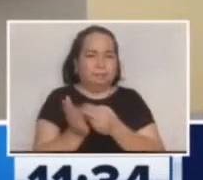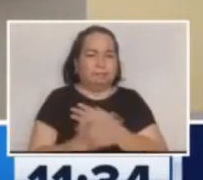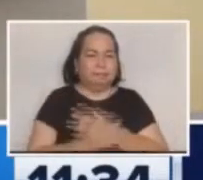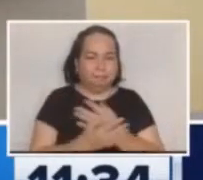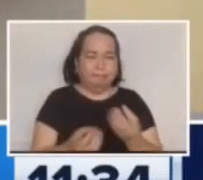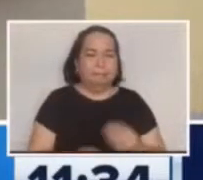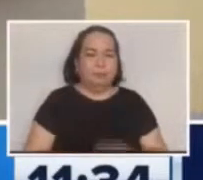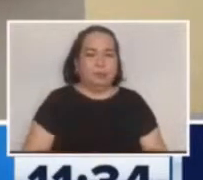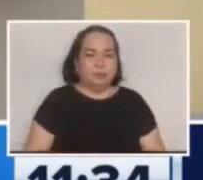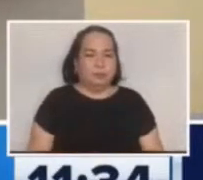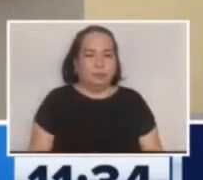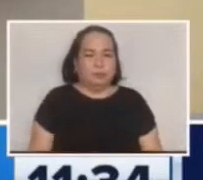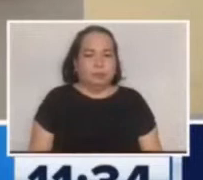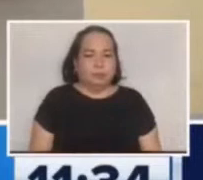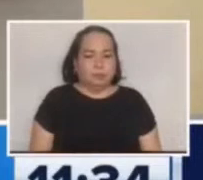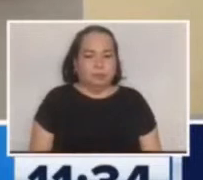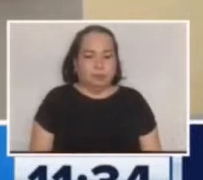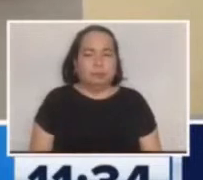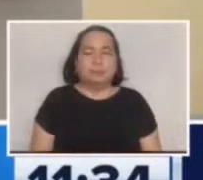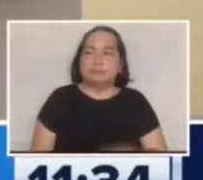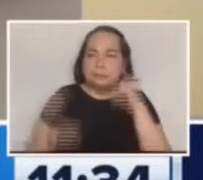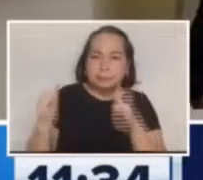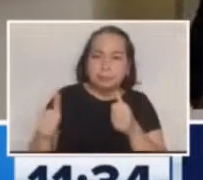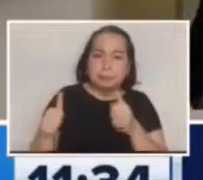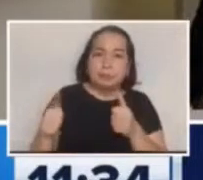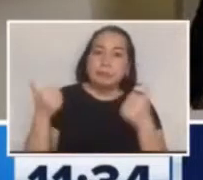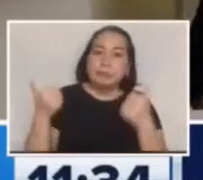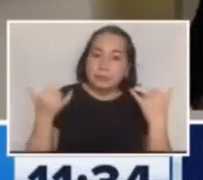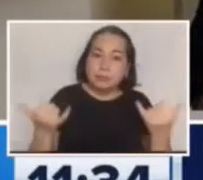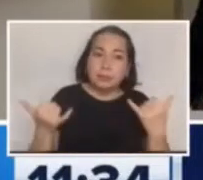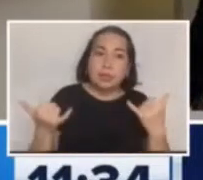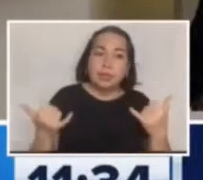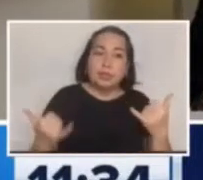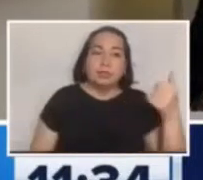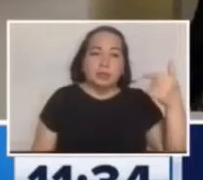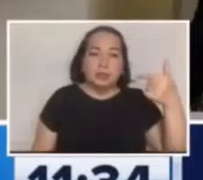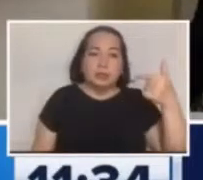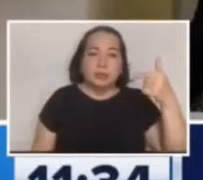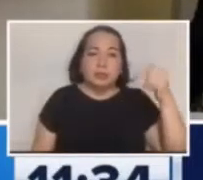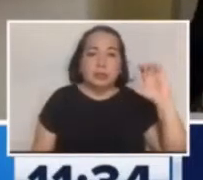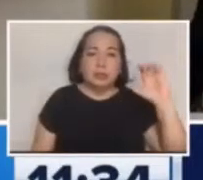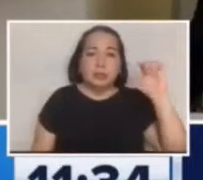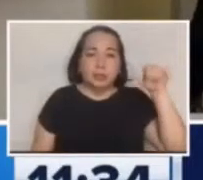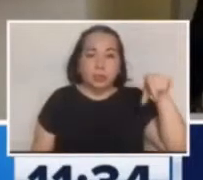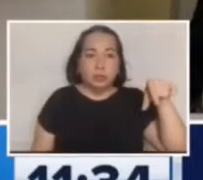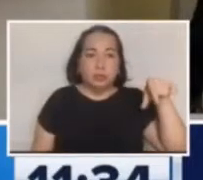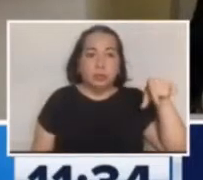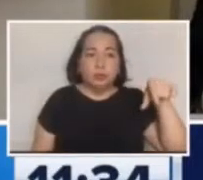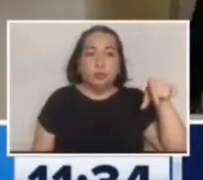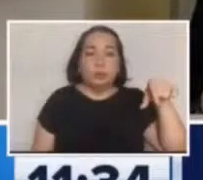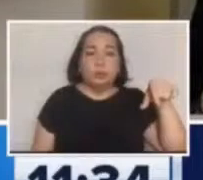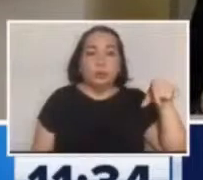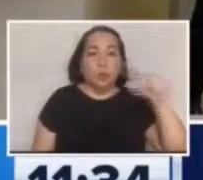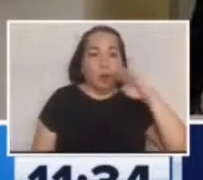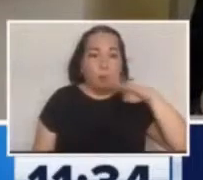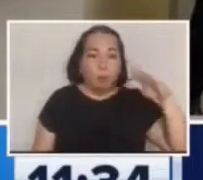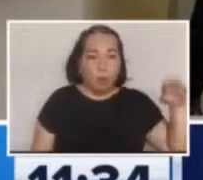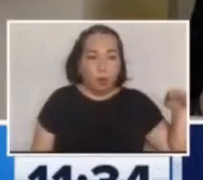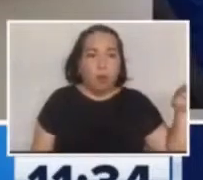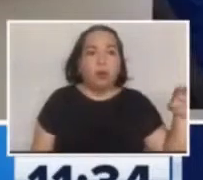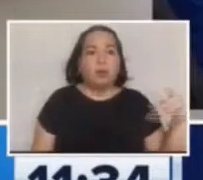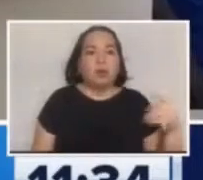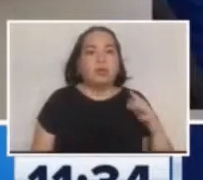enhanced community quarantine na nag-lockdown yung Manila, basically, open pa rin yung mga major sectors namin. Bukas